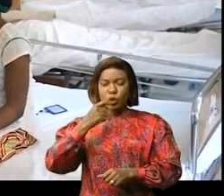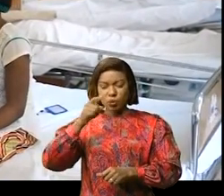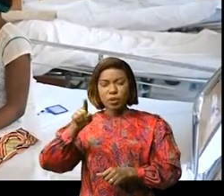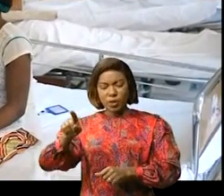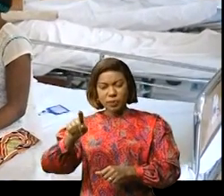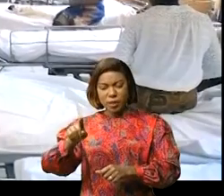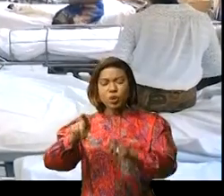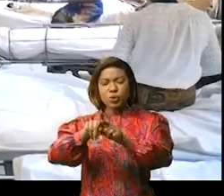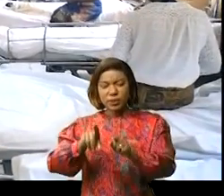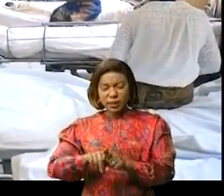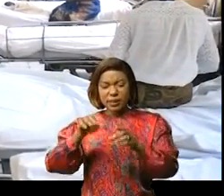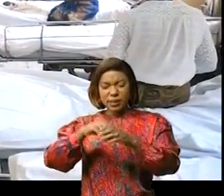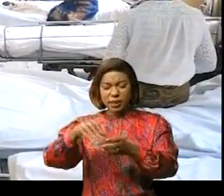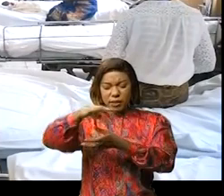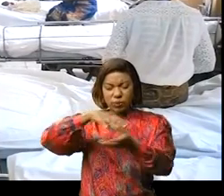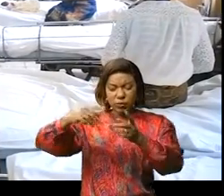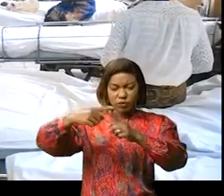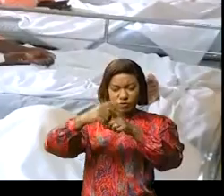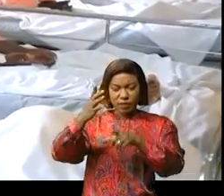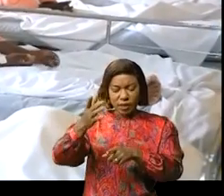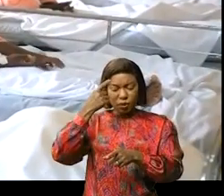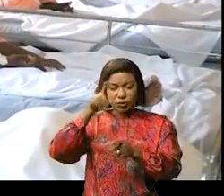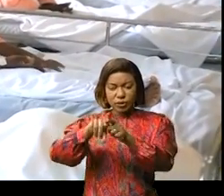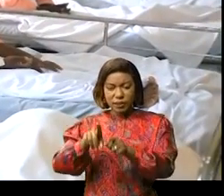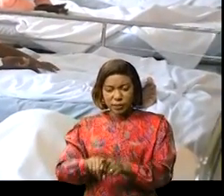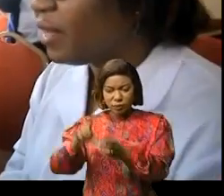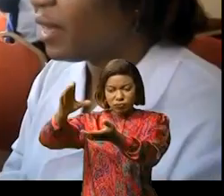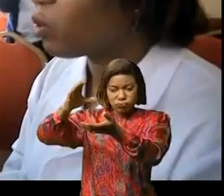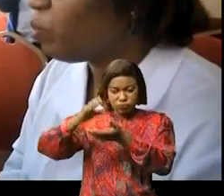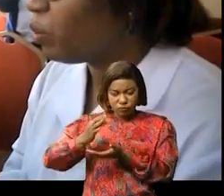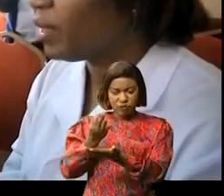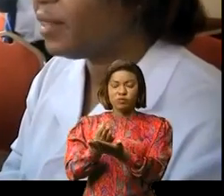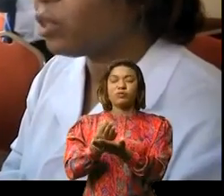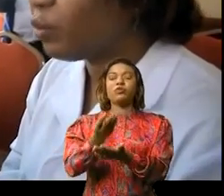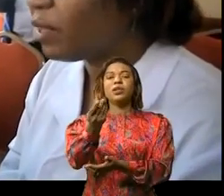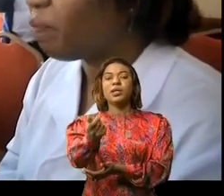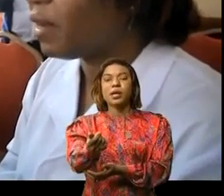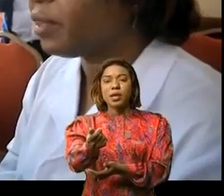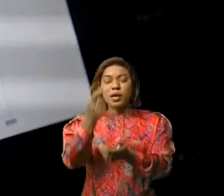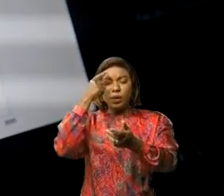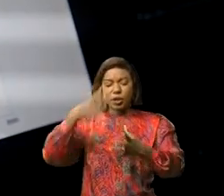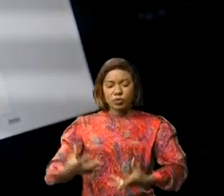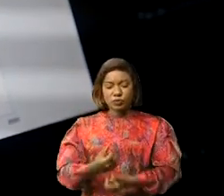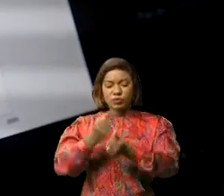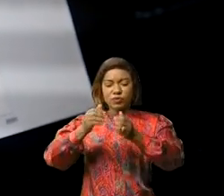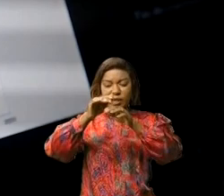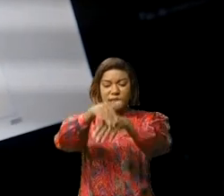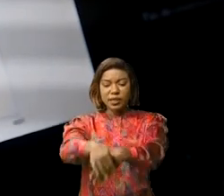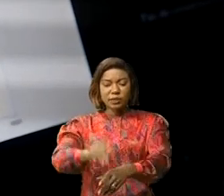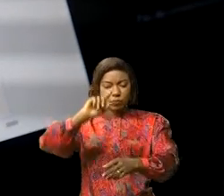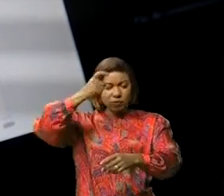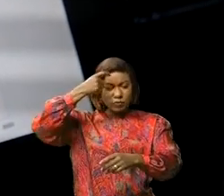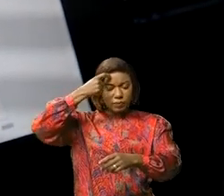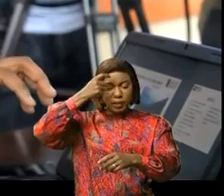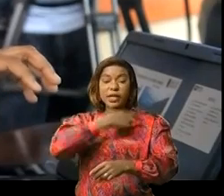de conflit, a pensé à un fonds national de soutien aux victimes de ces crimes odieux, une initiative qui a trouvé un engagement ferme du gouvernement